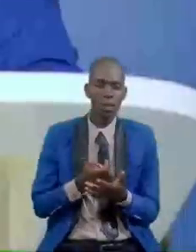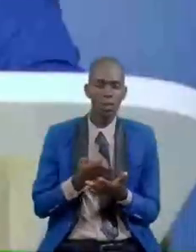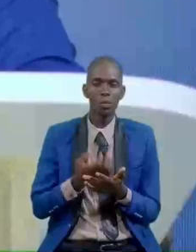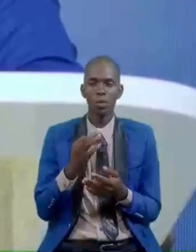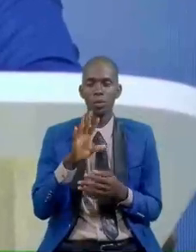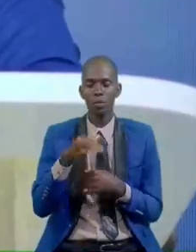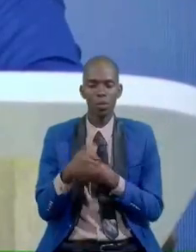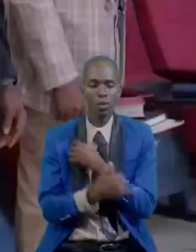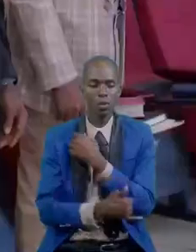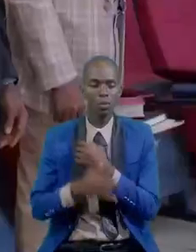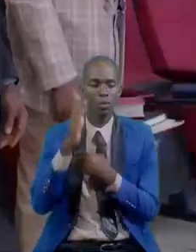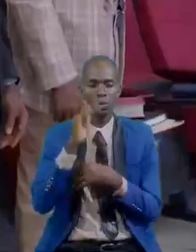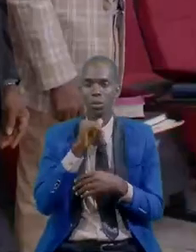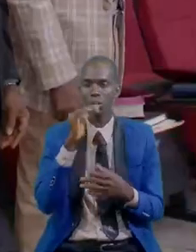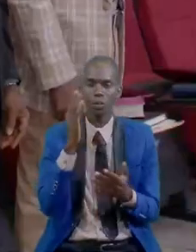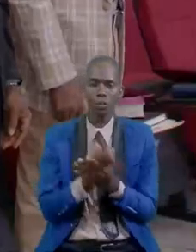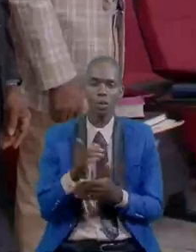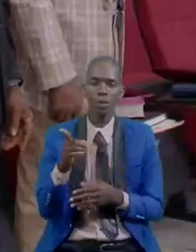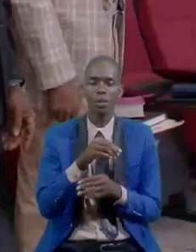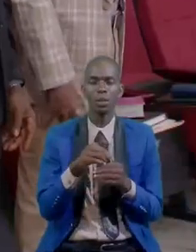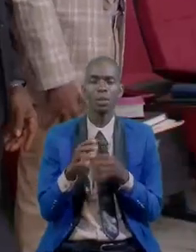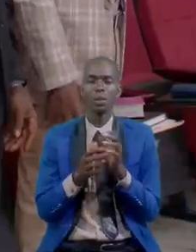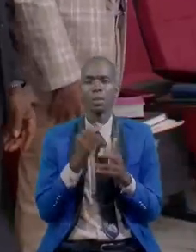L'économie de ton pays ne pourra pas t'arrêter.